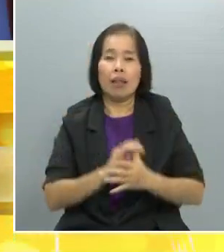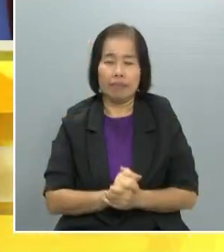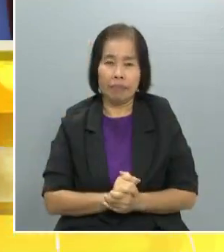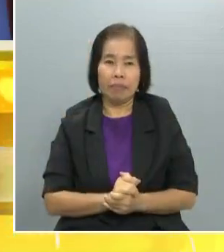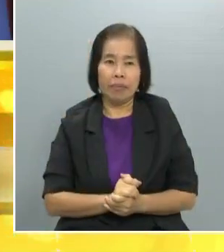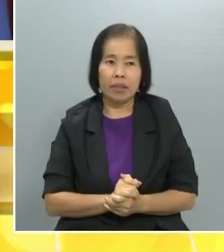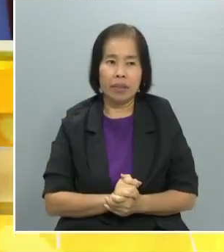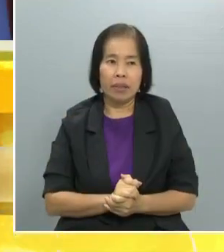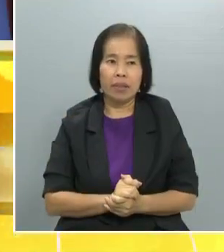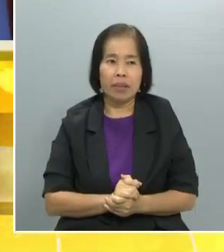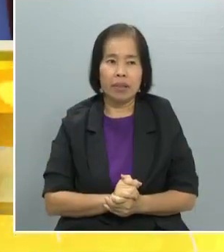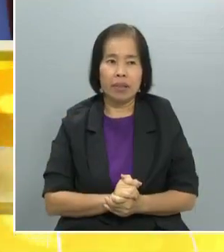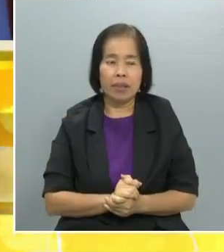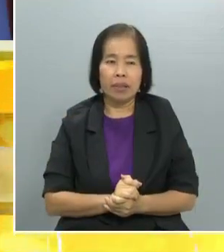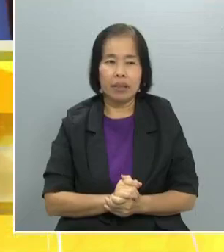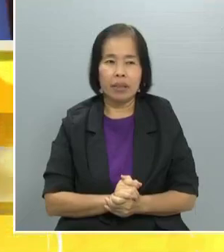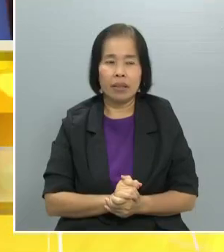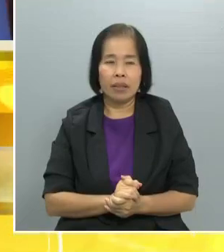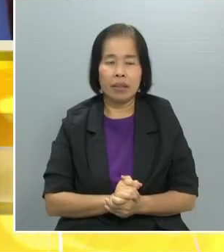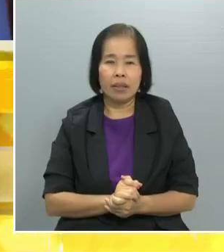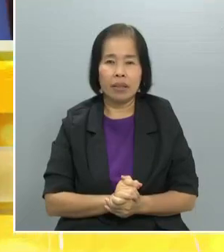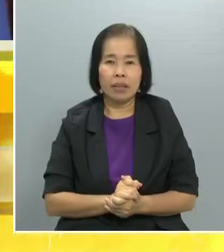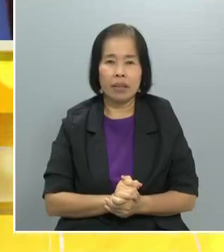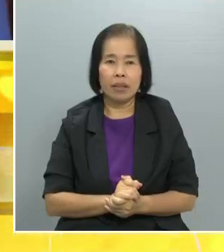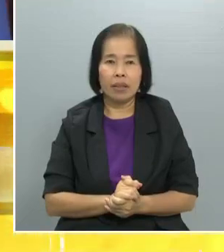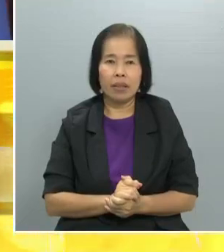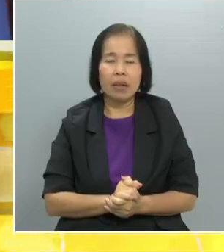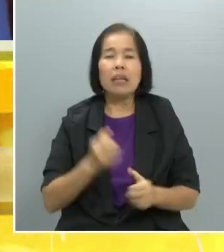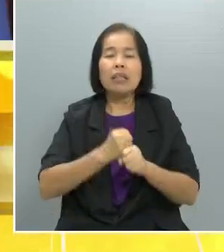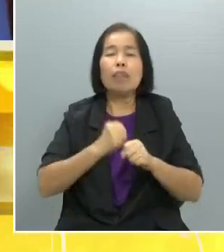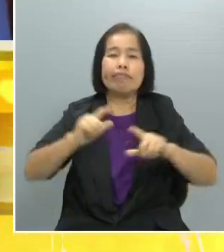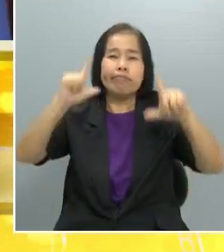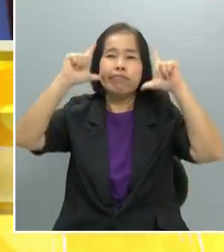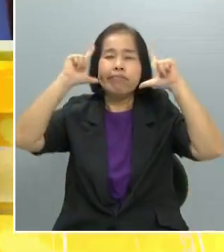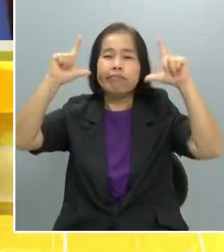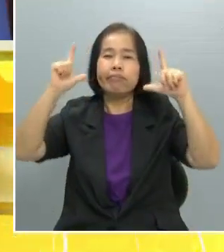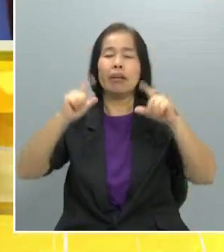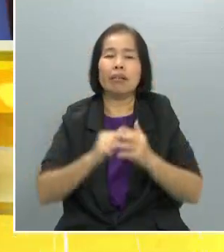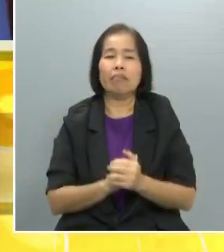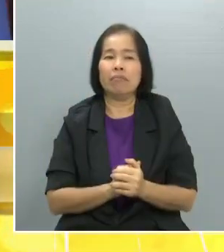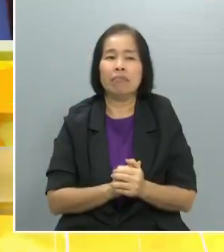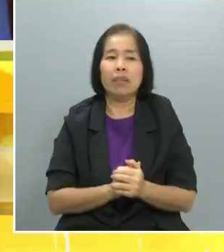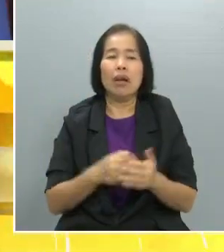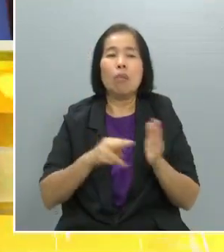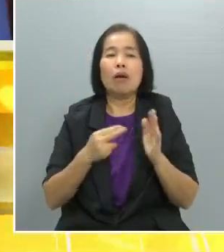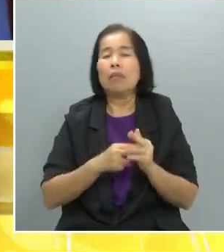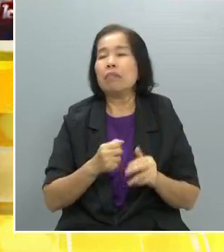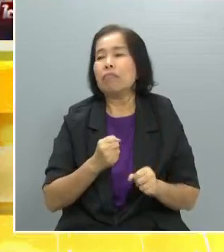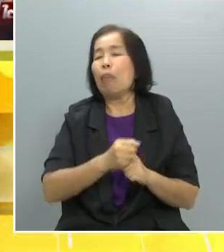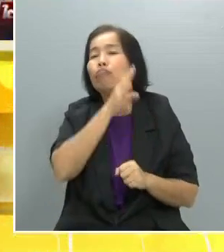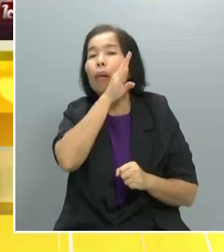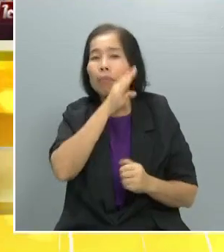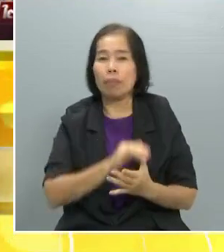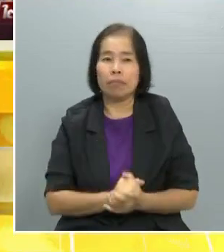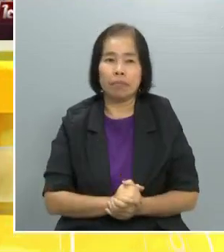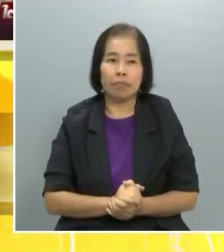ากกว่าการไปเนี่ยสร้างภาพนะคะมันดิฉันส่วนตัวมองว่าเป็นการสร้างภาพเลย ภ